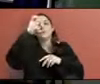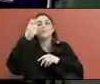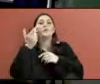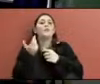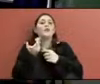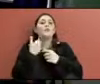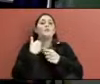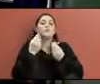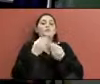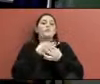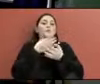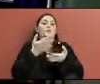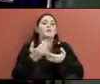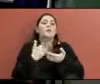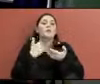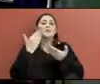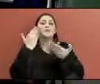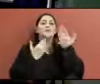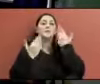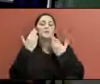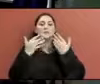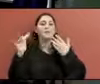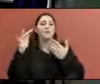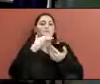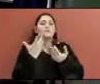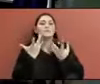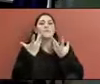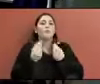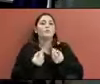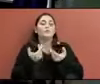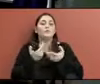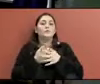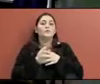yayınları seyrettiğimiz ilimizde neler oluyor en azından